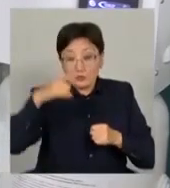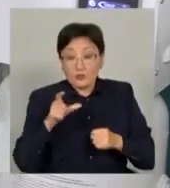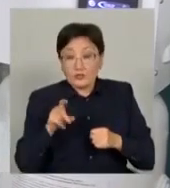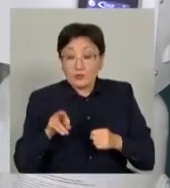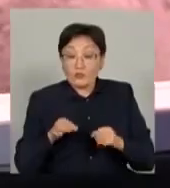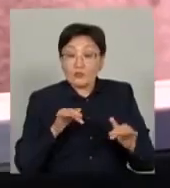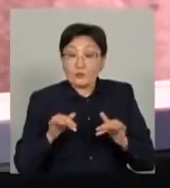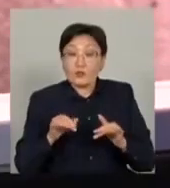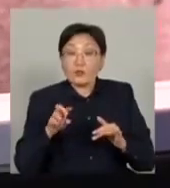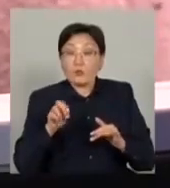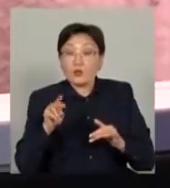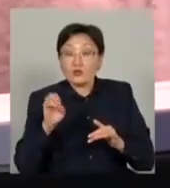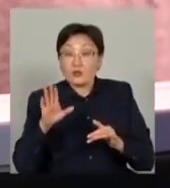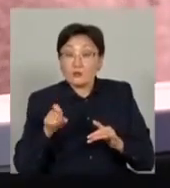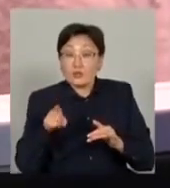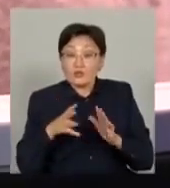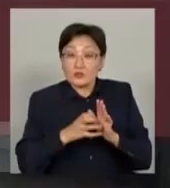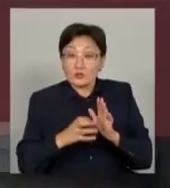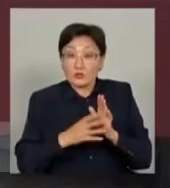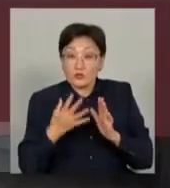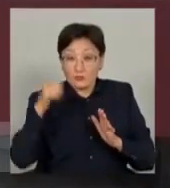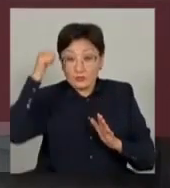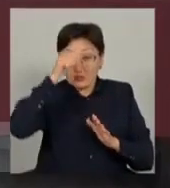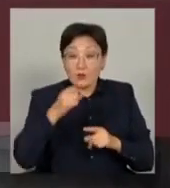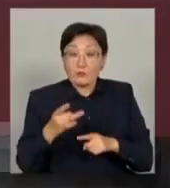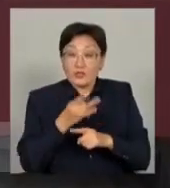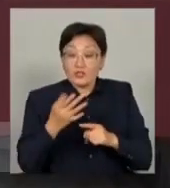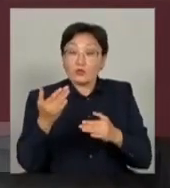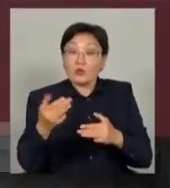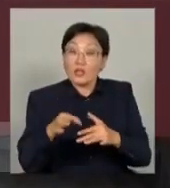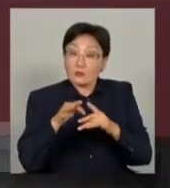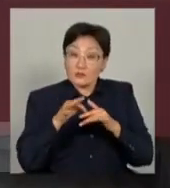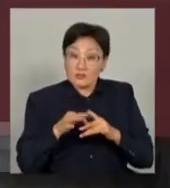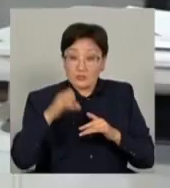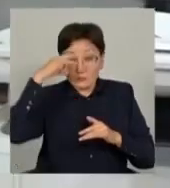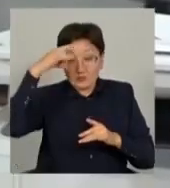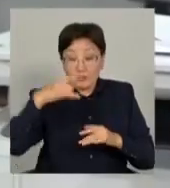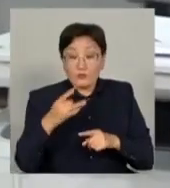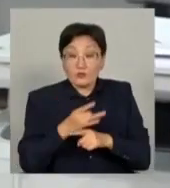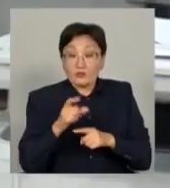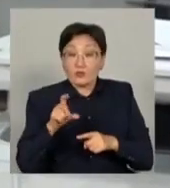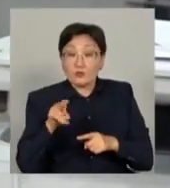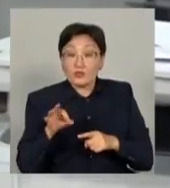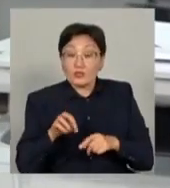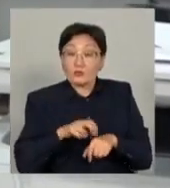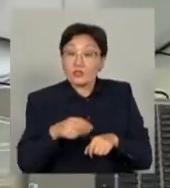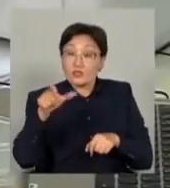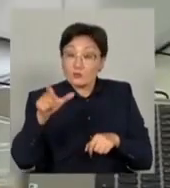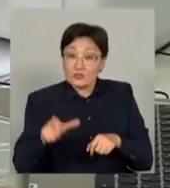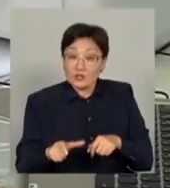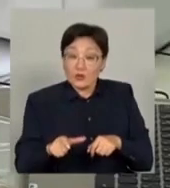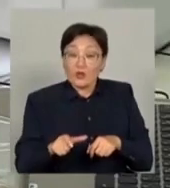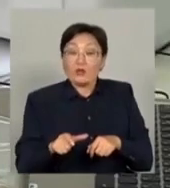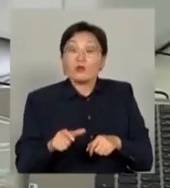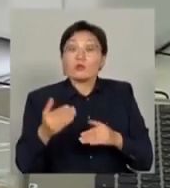ұрықтандыру әдісін Салтанат Байғошқарова 1995 жылы бірінші рет алып келген болатын. Еліміздегі алғашқы репродуктолог дәрігерлердің бірі